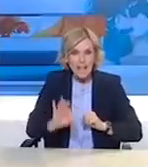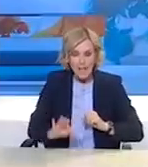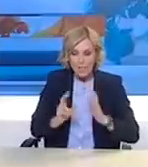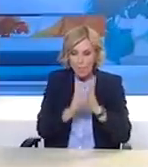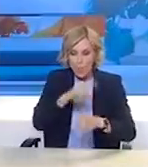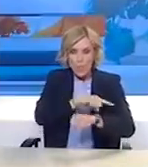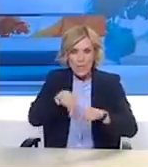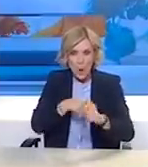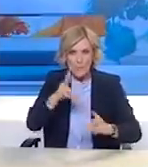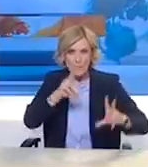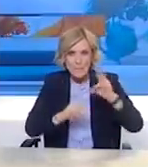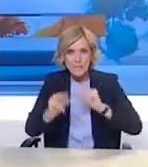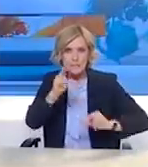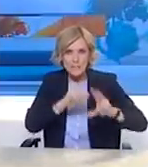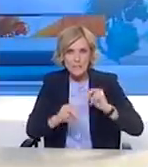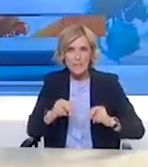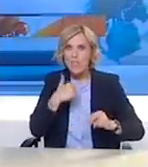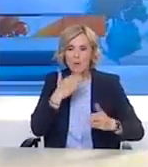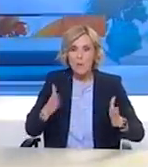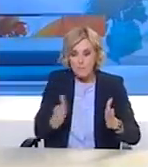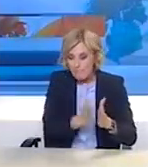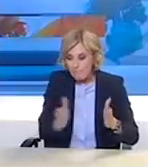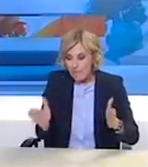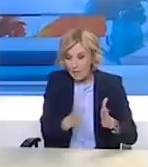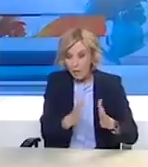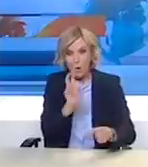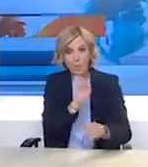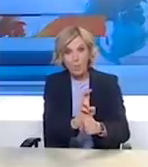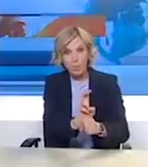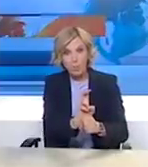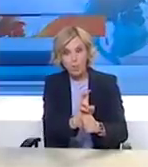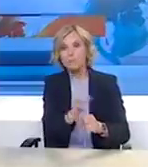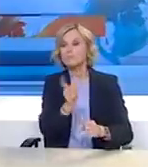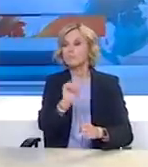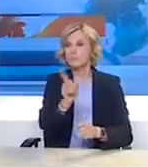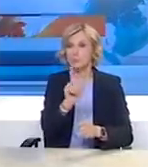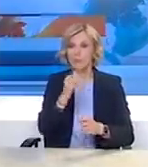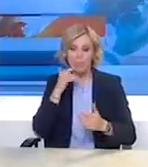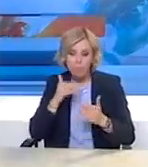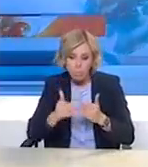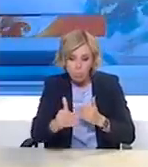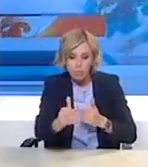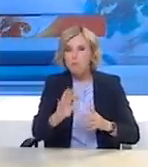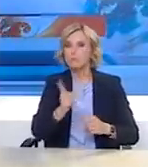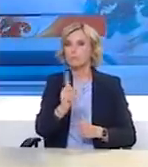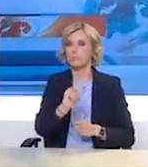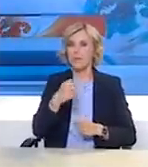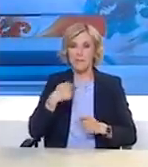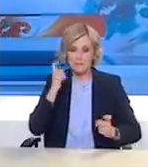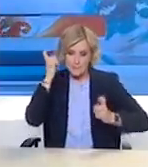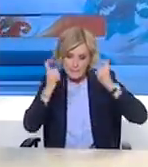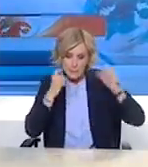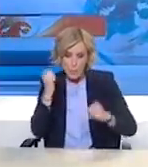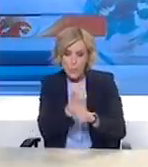έχουμε κανένα περιθώριο για να αφήσουμε επιδημιολογικές εξάρσεις σε χωροταξικά κλάστερ να εξελιχθούν. Και ως εκ